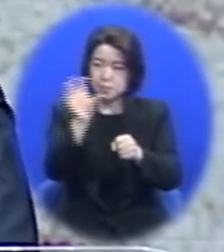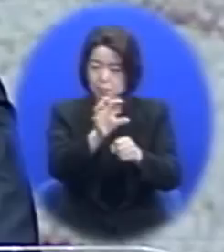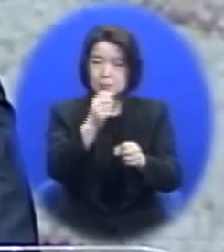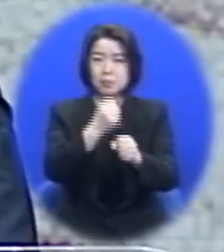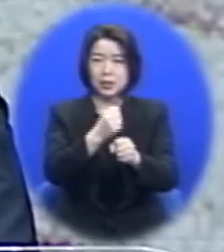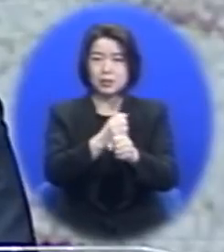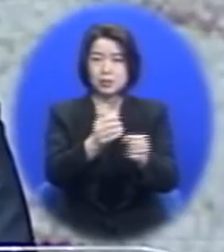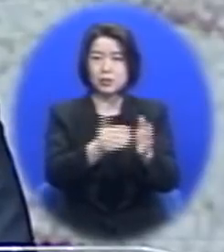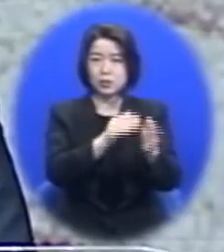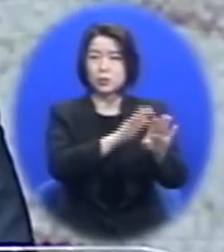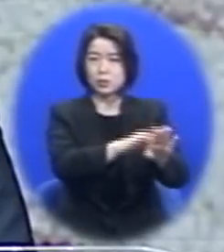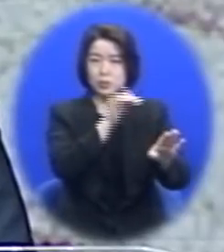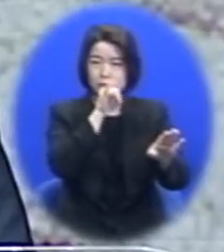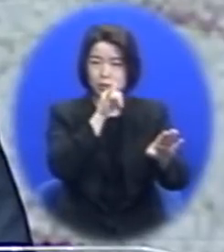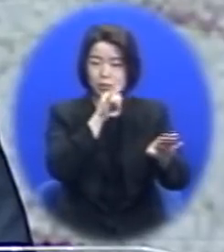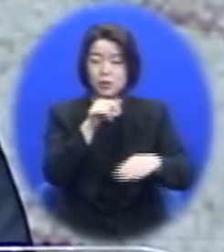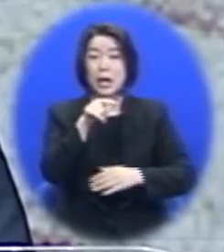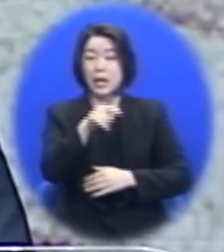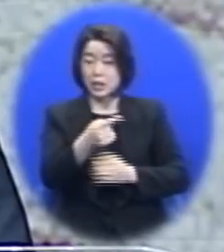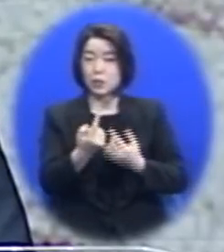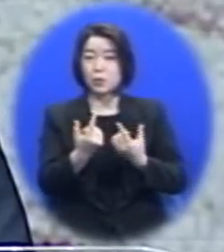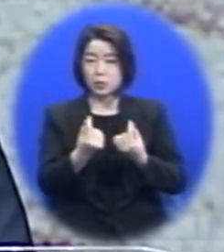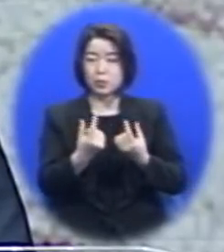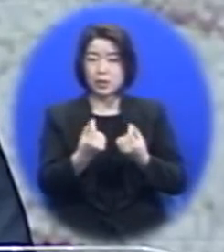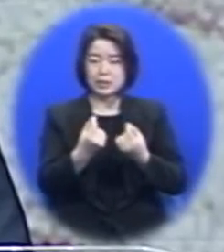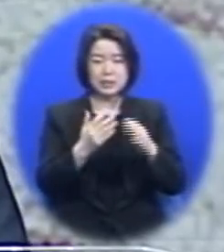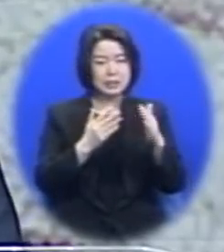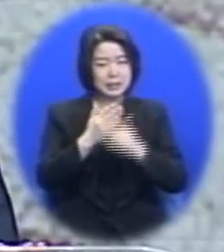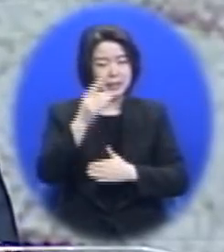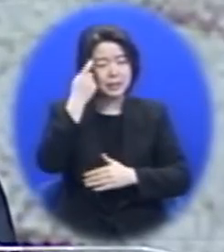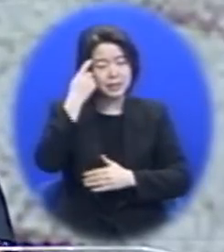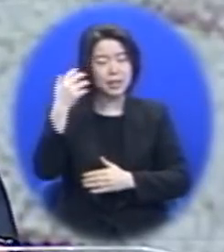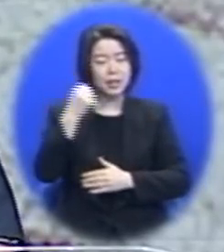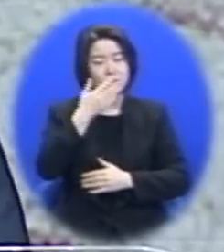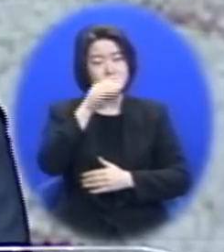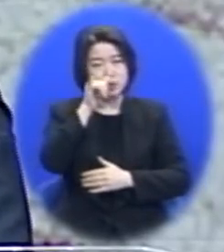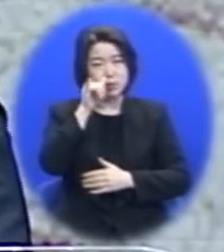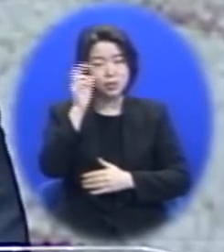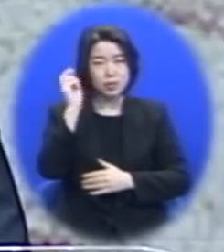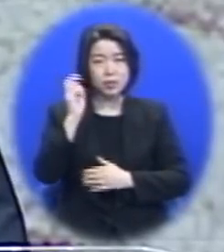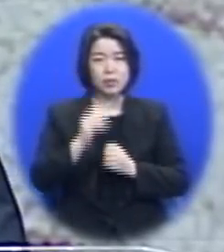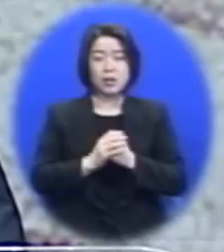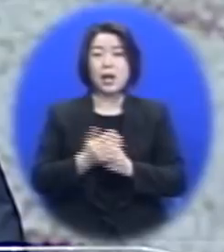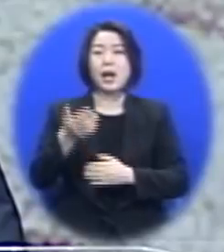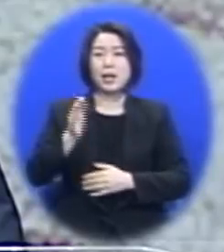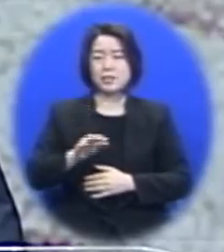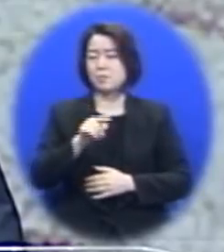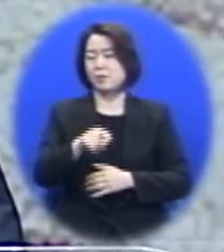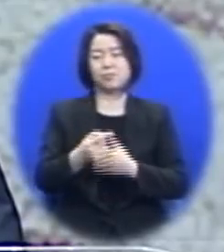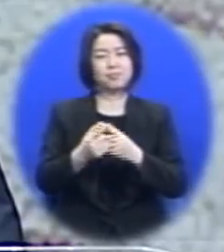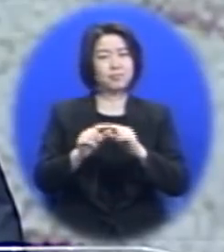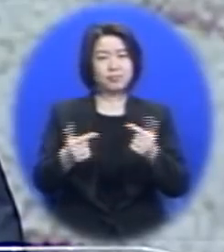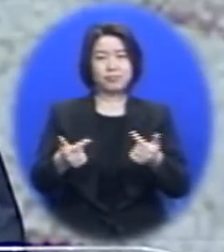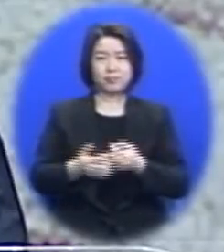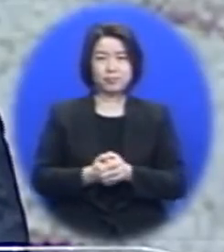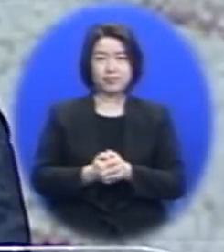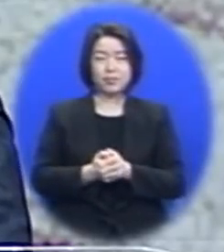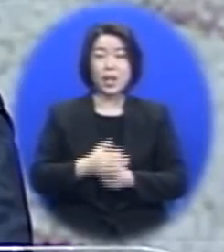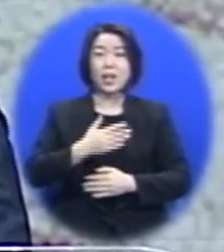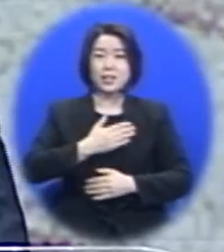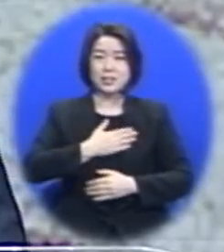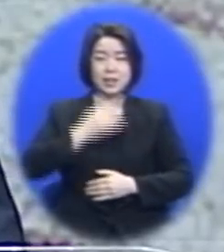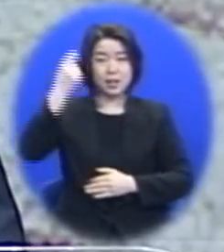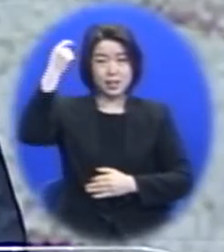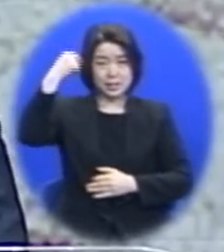이것도 역시 좀 you'd 안쓰럽게 느껴질 수도 있을 것 같아요 그런데 그렇지 않습니다 제가